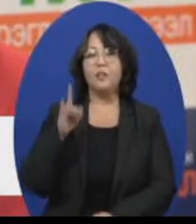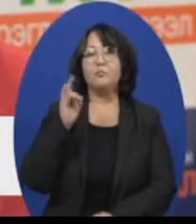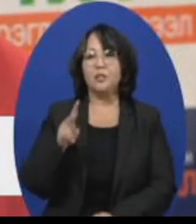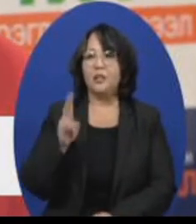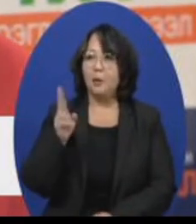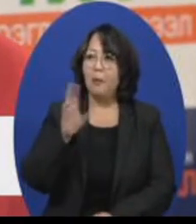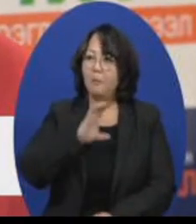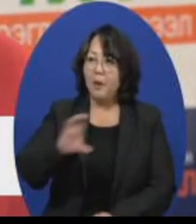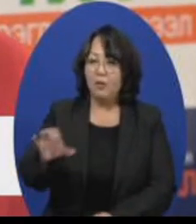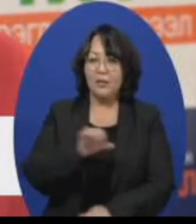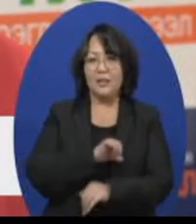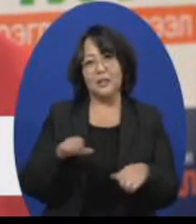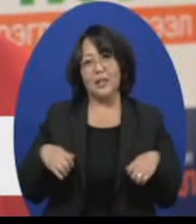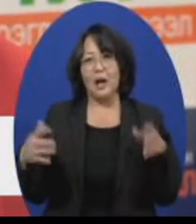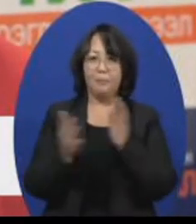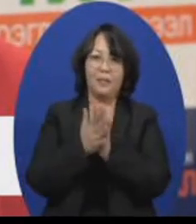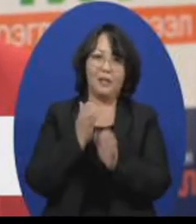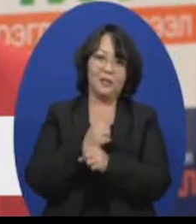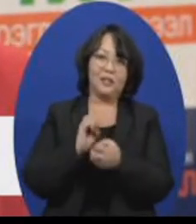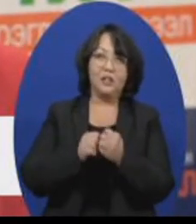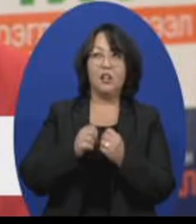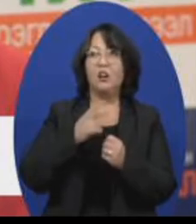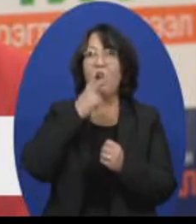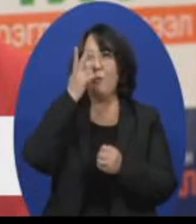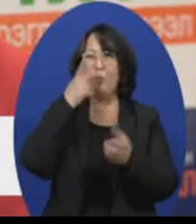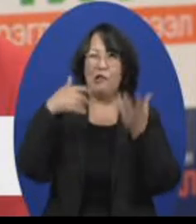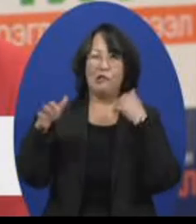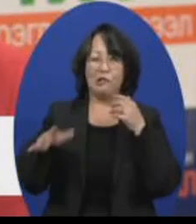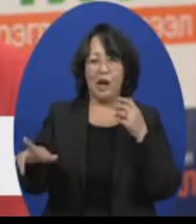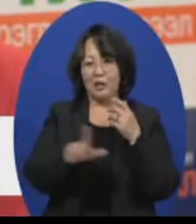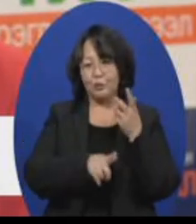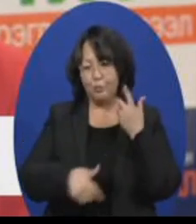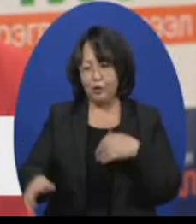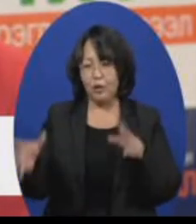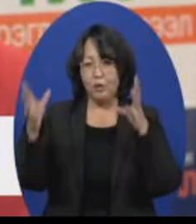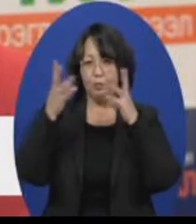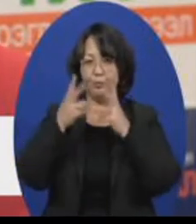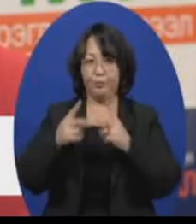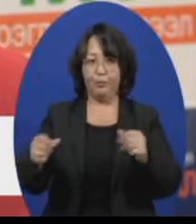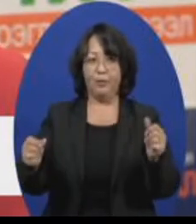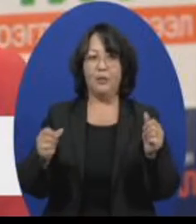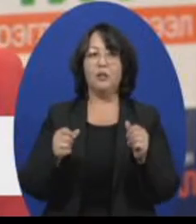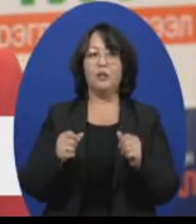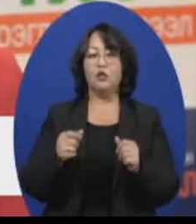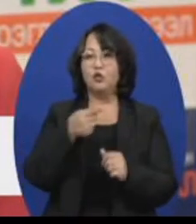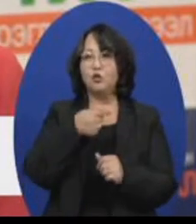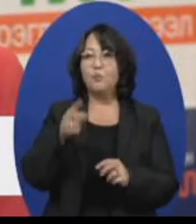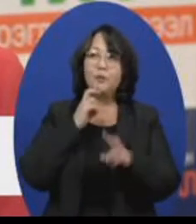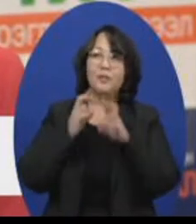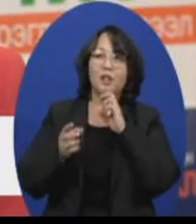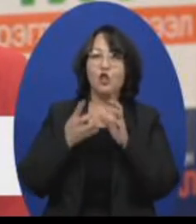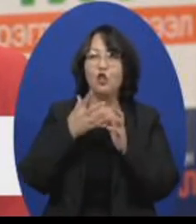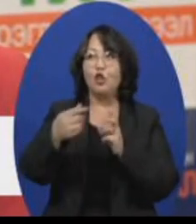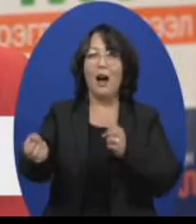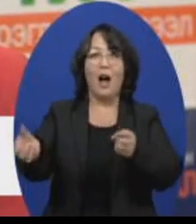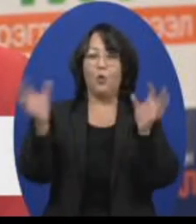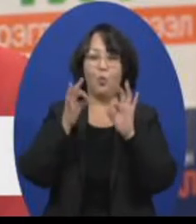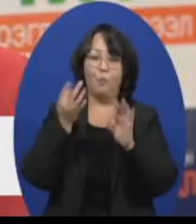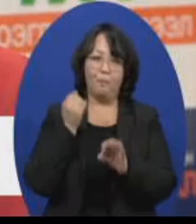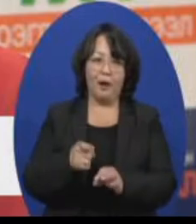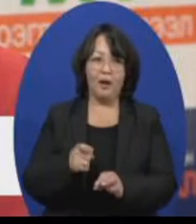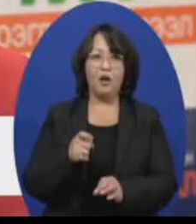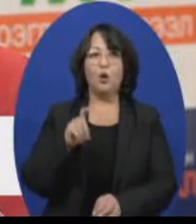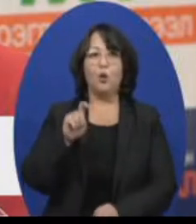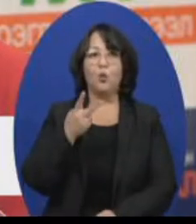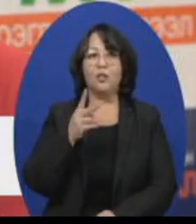хамтарч энэ орчны бохирдлыг бууруулах, уур амьсгалын өөрчлөлтөд одоо аль болох сөргөөр нөлөөлөхгүй байх тэр технологиг нэвтрүүлэх,